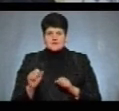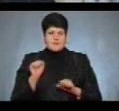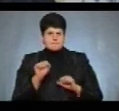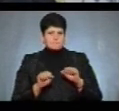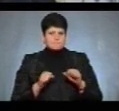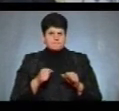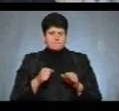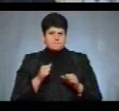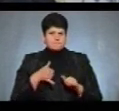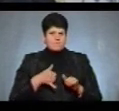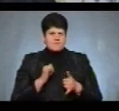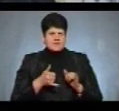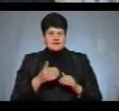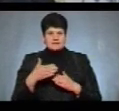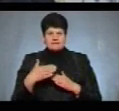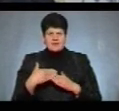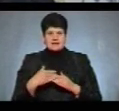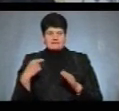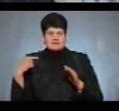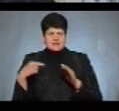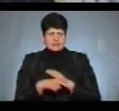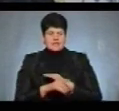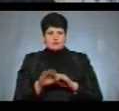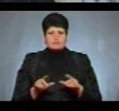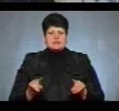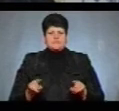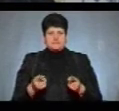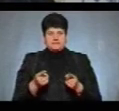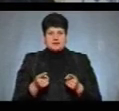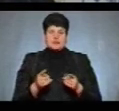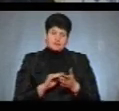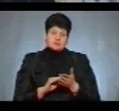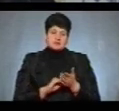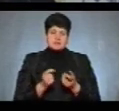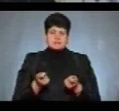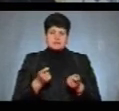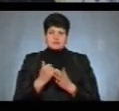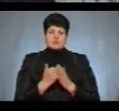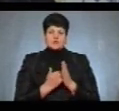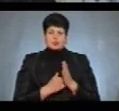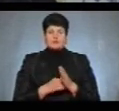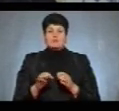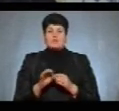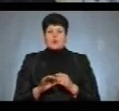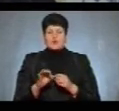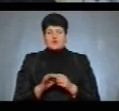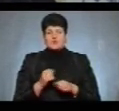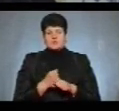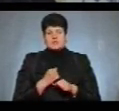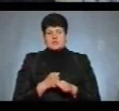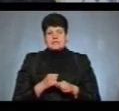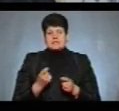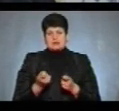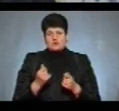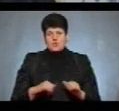двері, втекли, потім були затримані працівниками поліції, складено відповідні адміністративні протоколи про вчинення дрібного